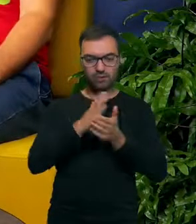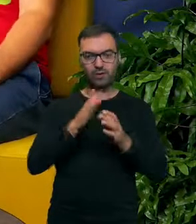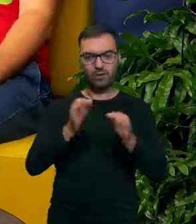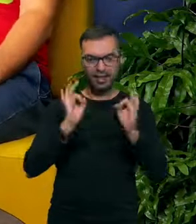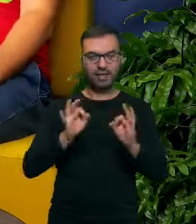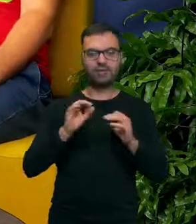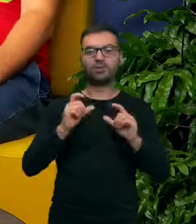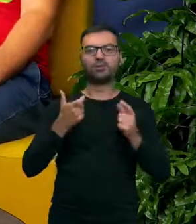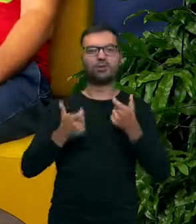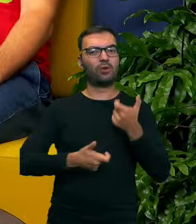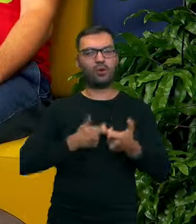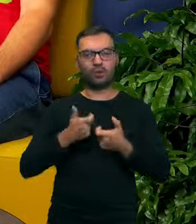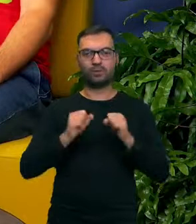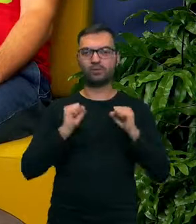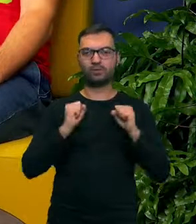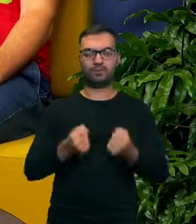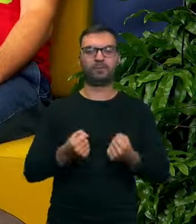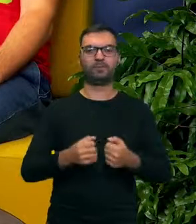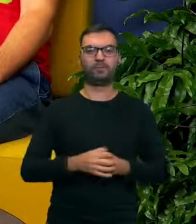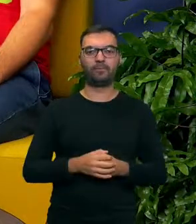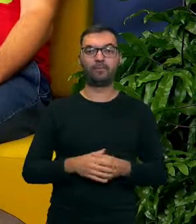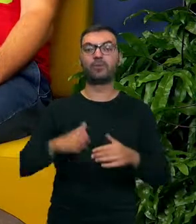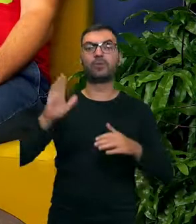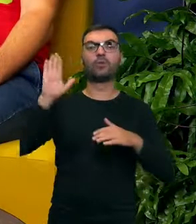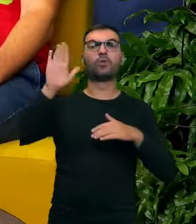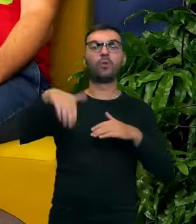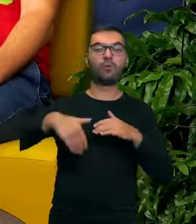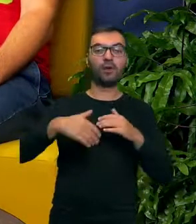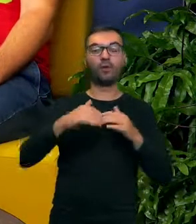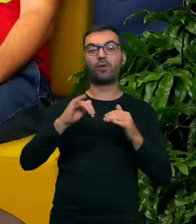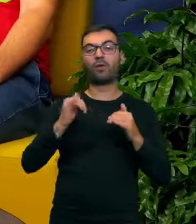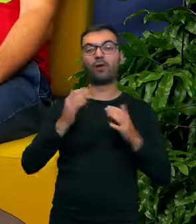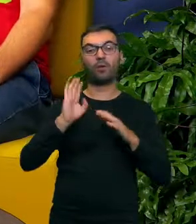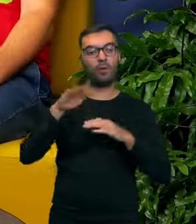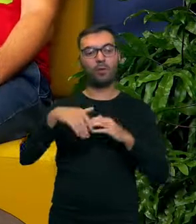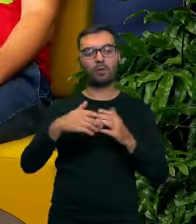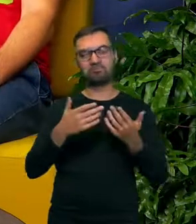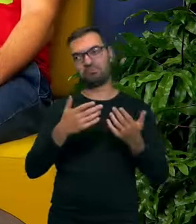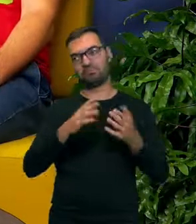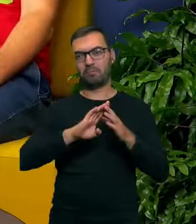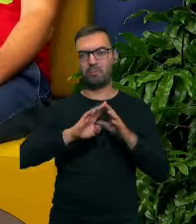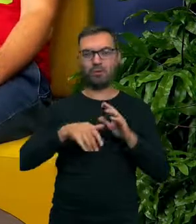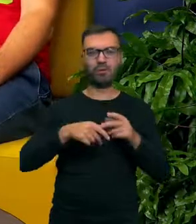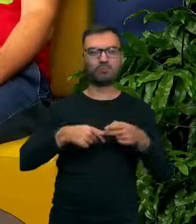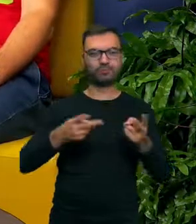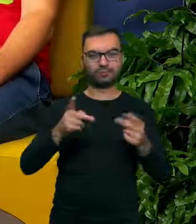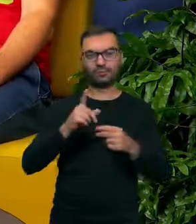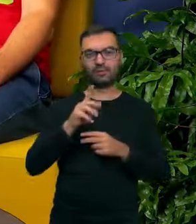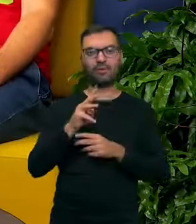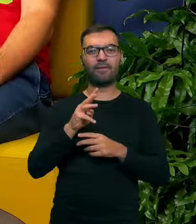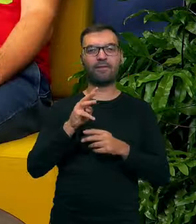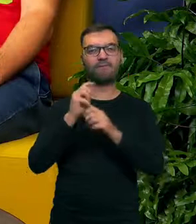na bieżąco do zrobienia na planie i dopiero po premierze w Wenecji